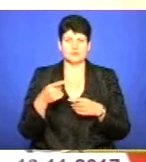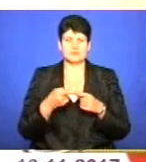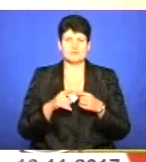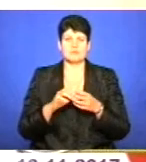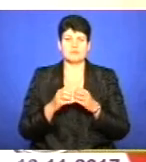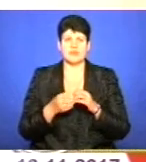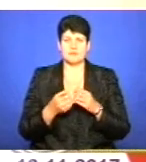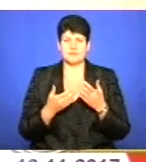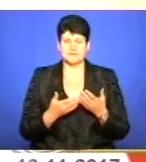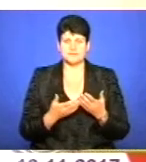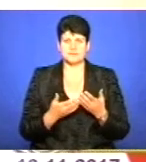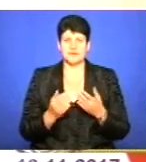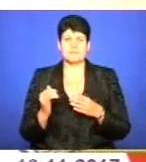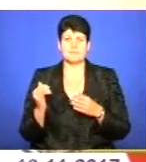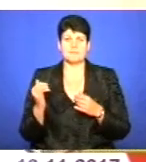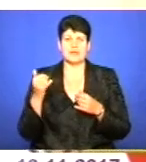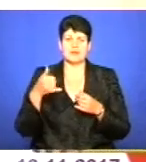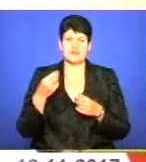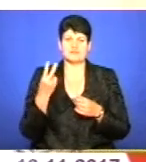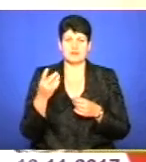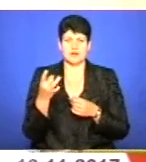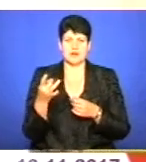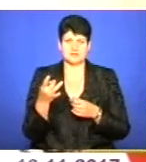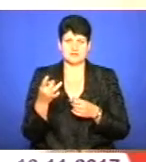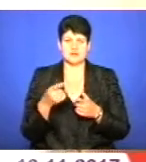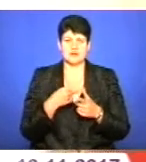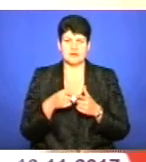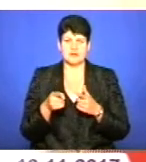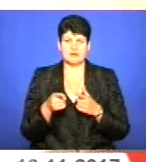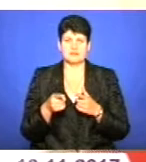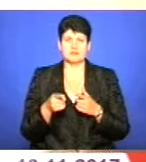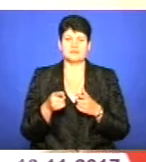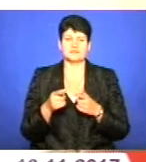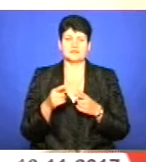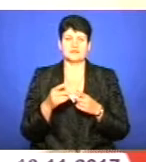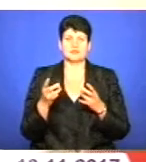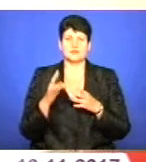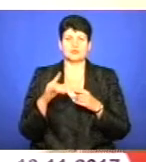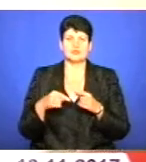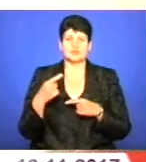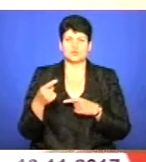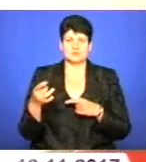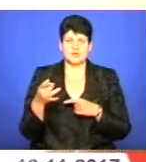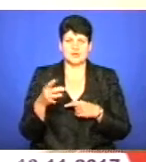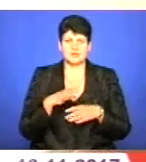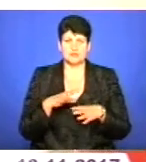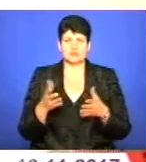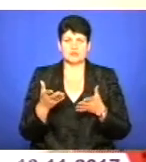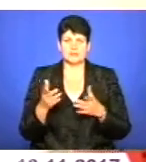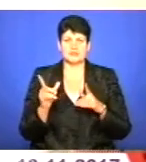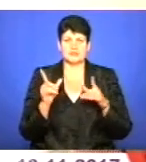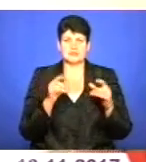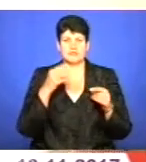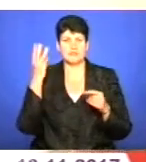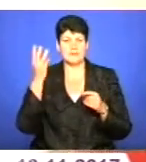цим. Переливали два рази, але коли нам треба було наступний раз, то не було де, то їздили в